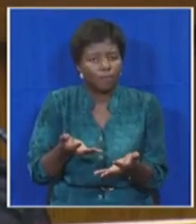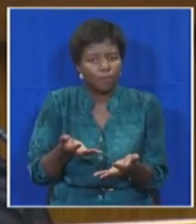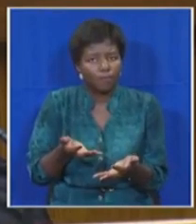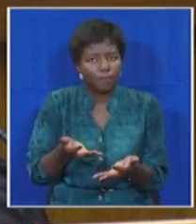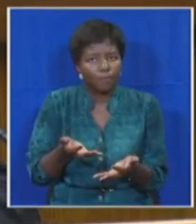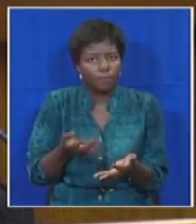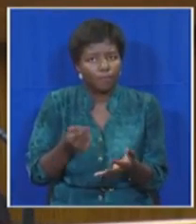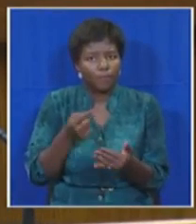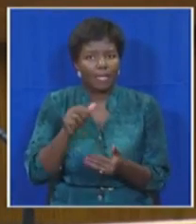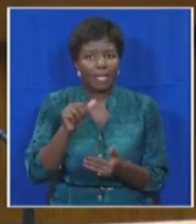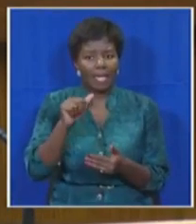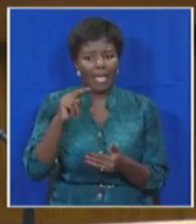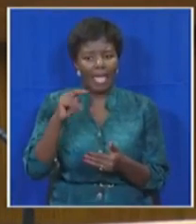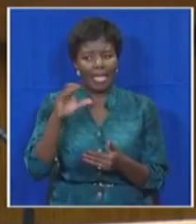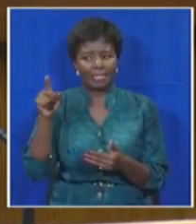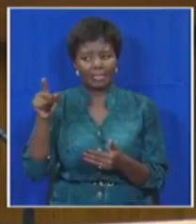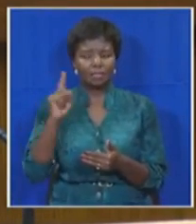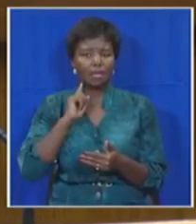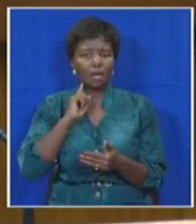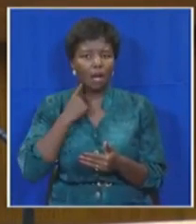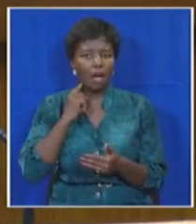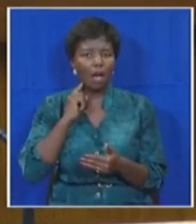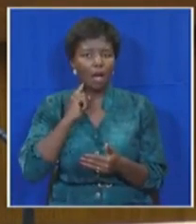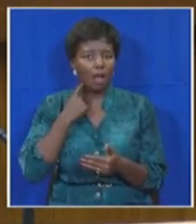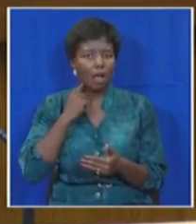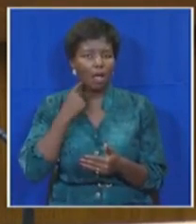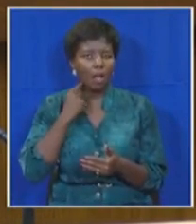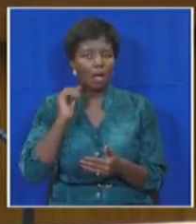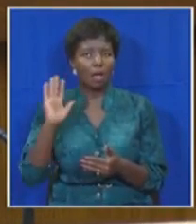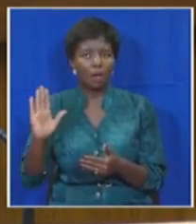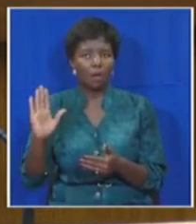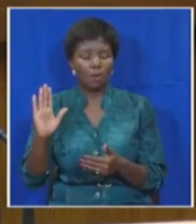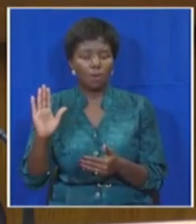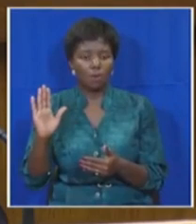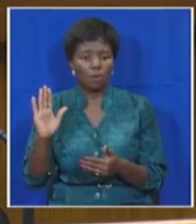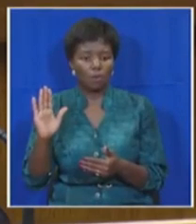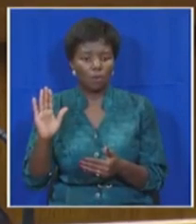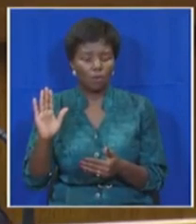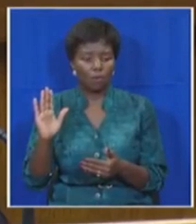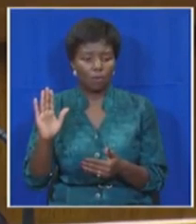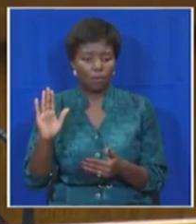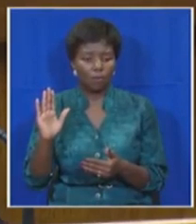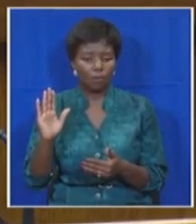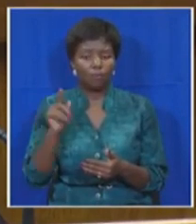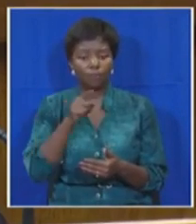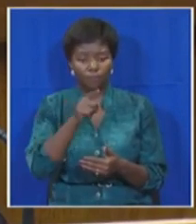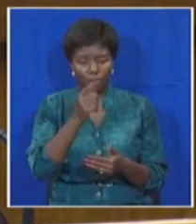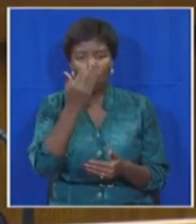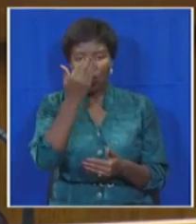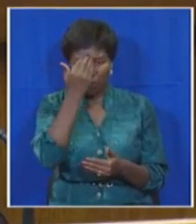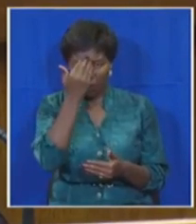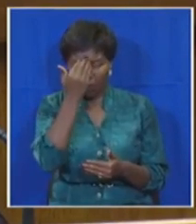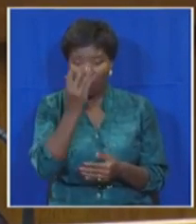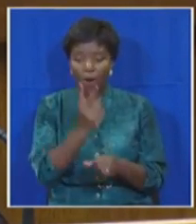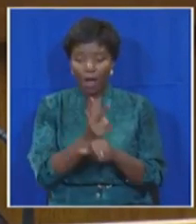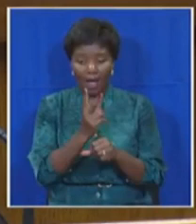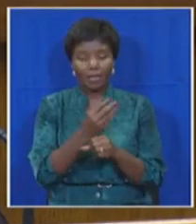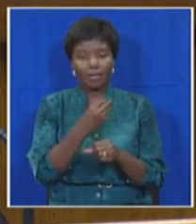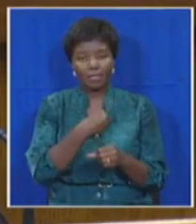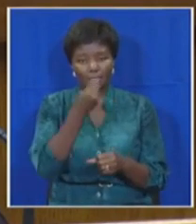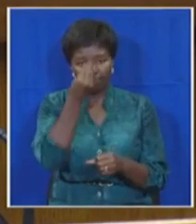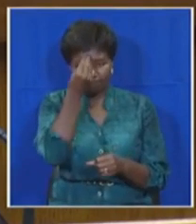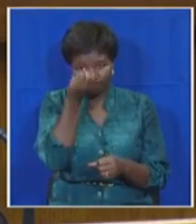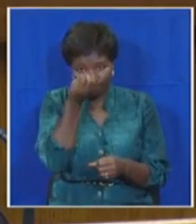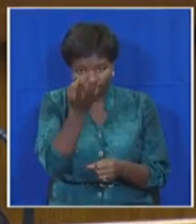Wel, die ANC het hulle self daaraan afgevee. Maar ek wil weer vandag die ANC vertel van 'n tweede beroemde boek